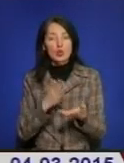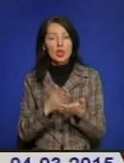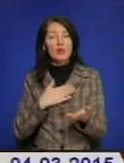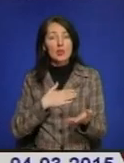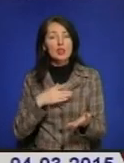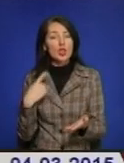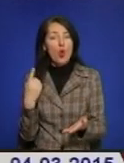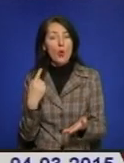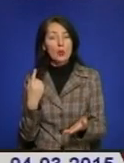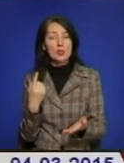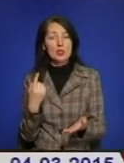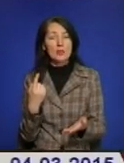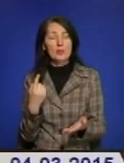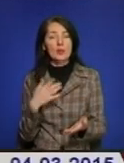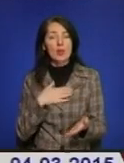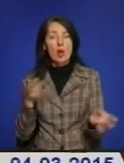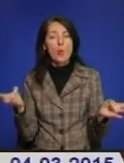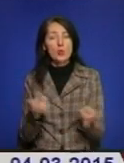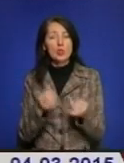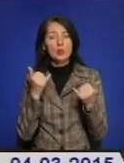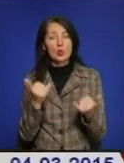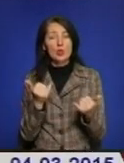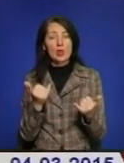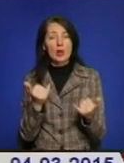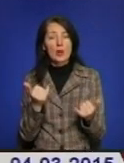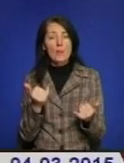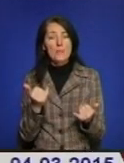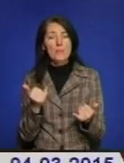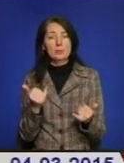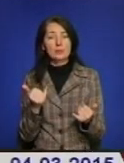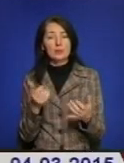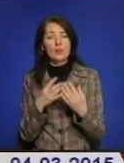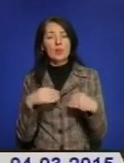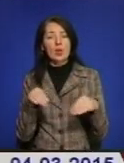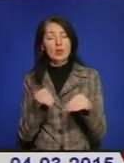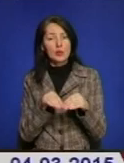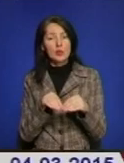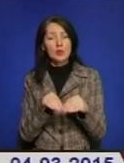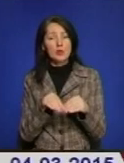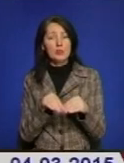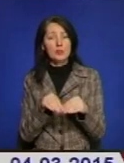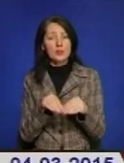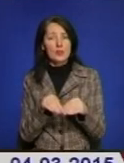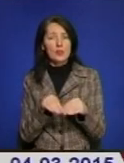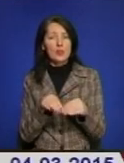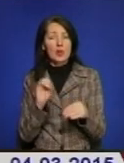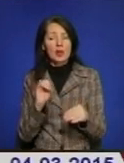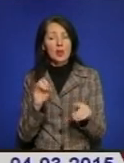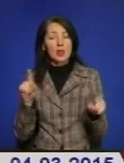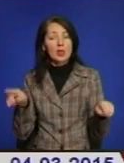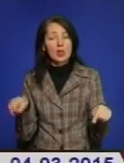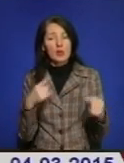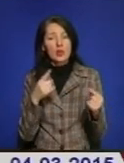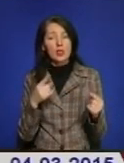області. Нам потрібно зараз кооперуватися, об'єднуватися і творити,